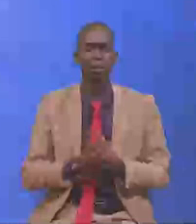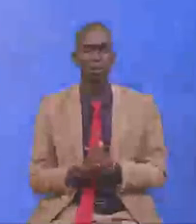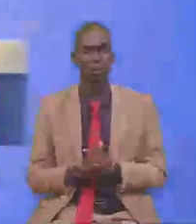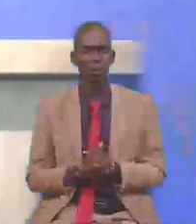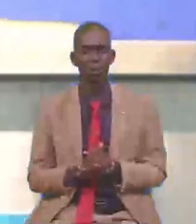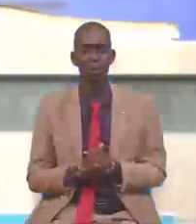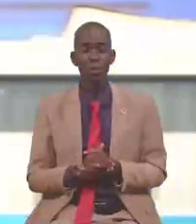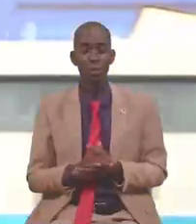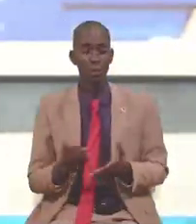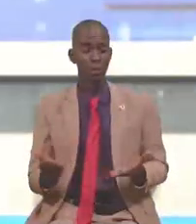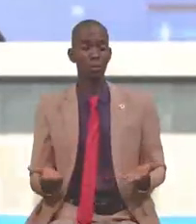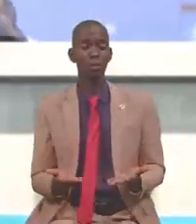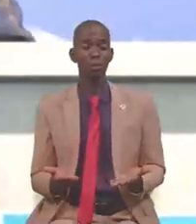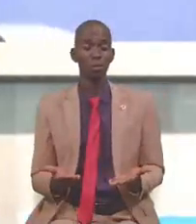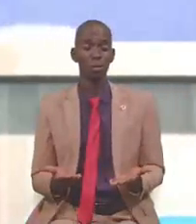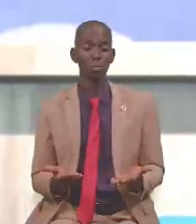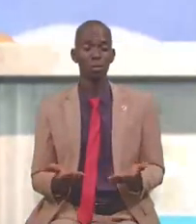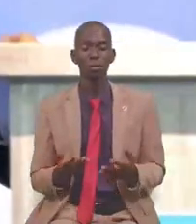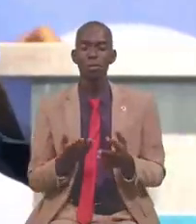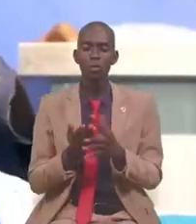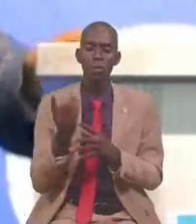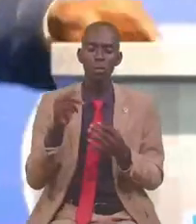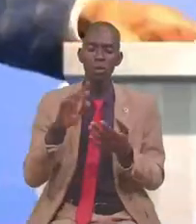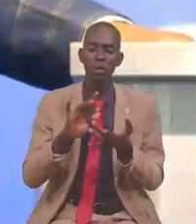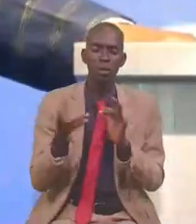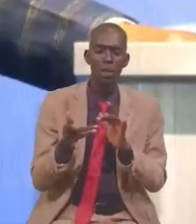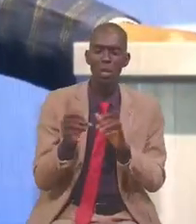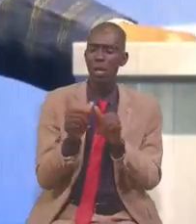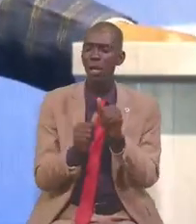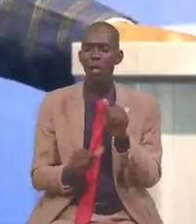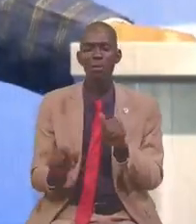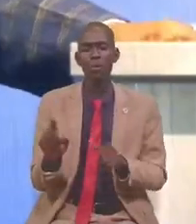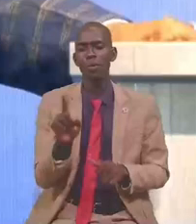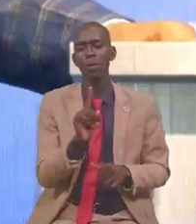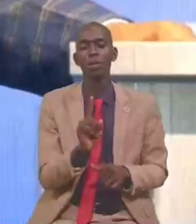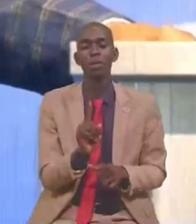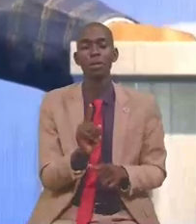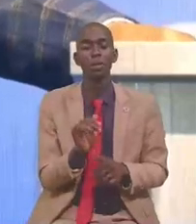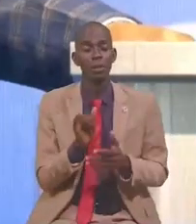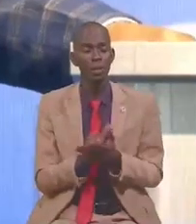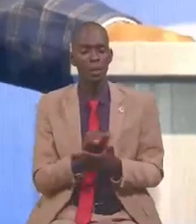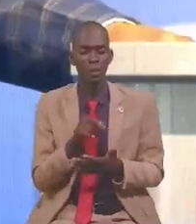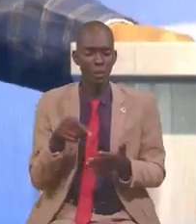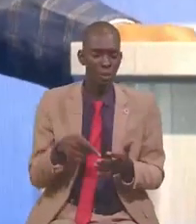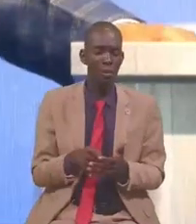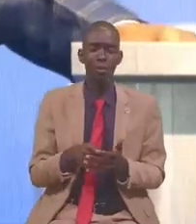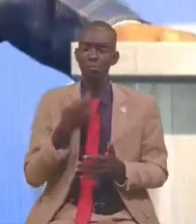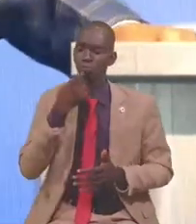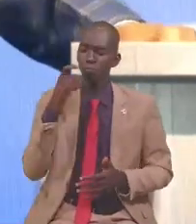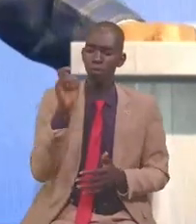Ici, en ligne et partout, que ce décret de foi